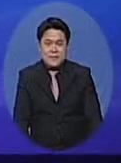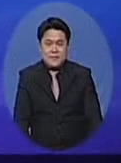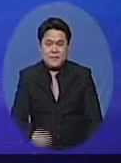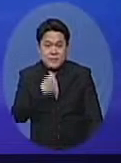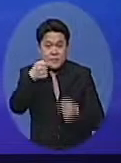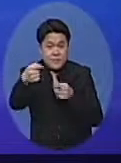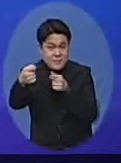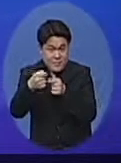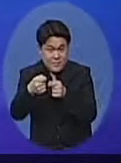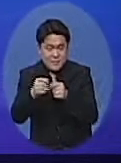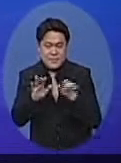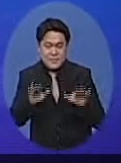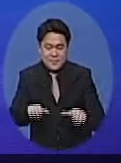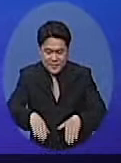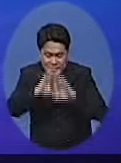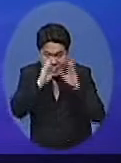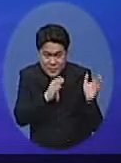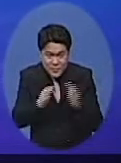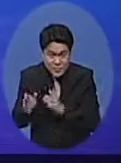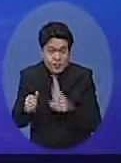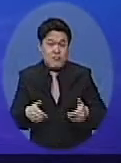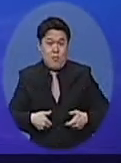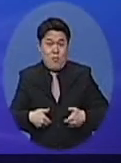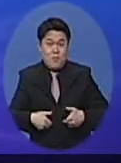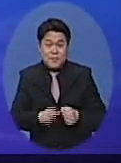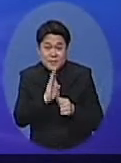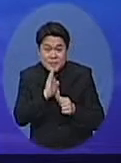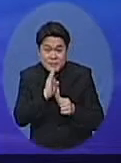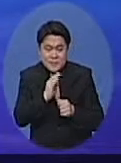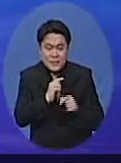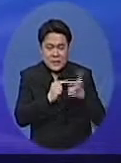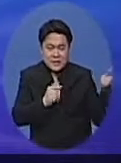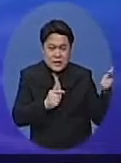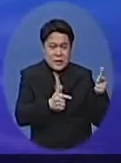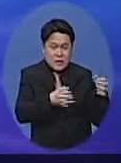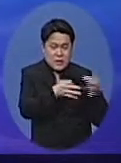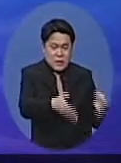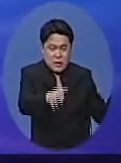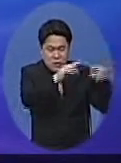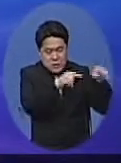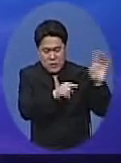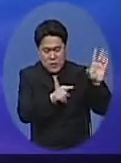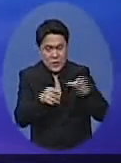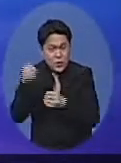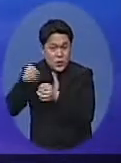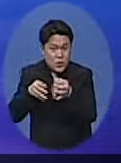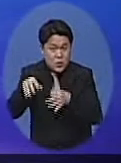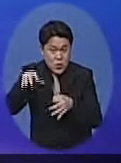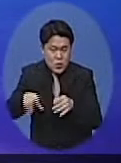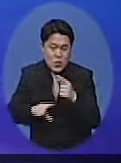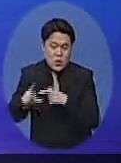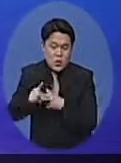다가오는 설 명절, 이제 차례상 준비도 하셔야 될 텐데요. 대형마트보다 전통시장을 이용하면 설 차례상